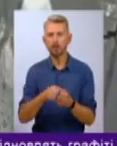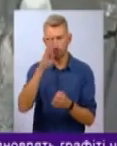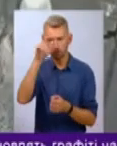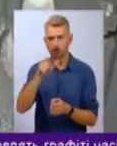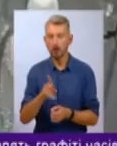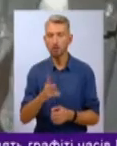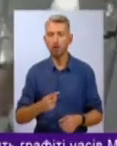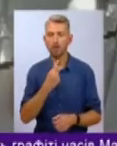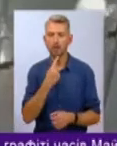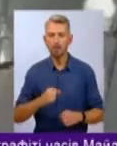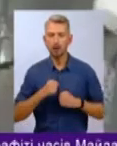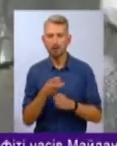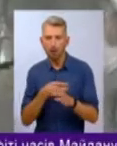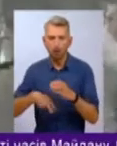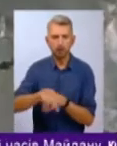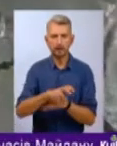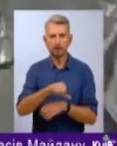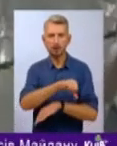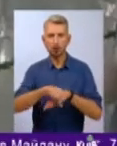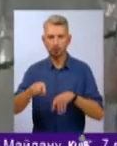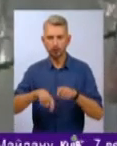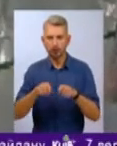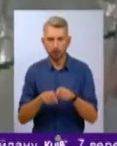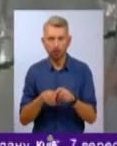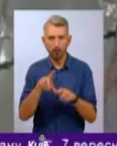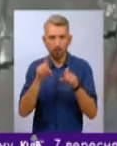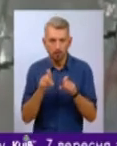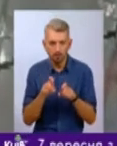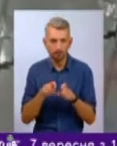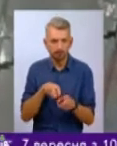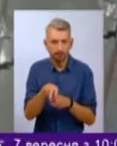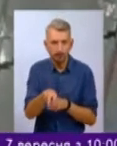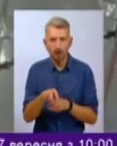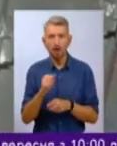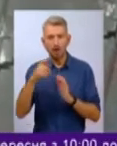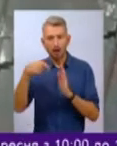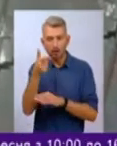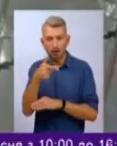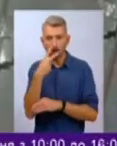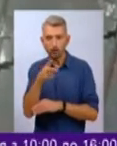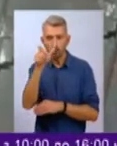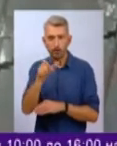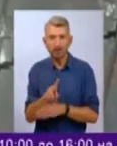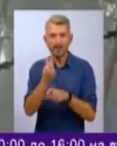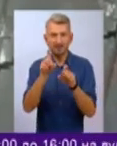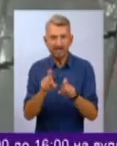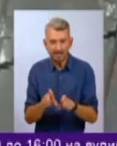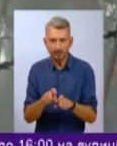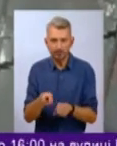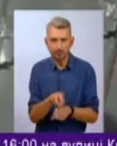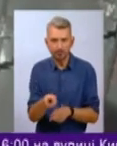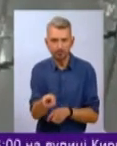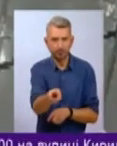який намагався обійти прикордонний контроль навприсядки. На камері відеоспостереження видно, як чоловік присів і пішов між кабінками для